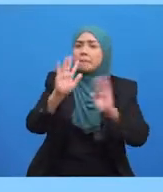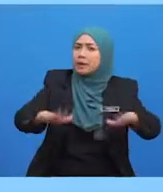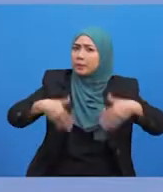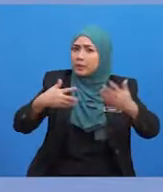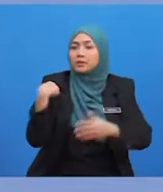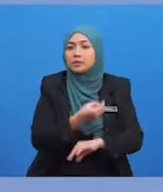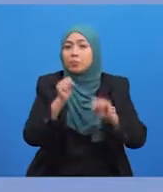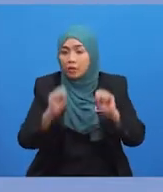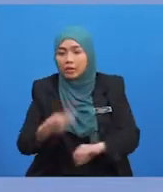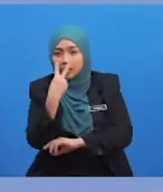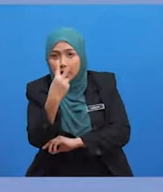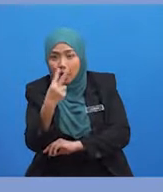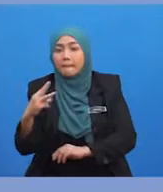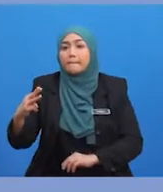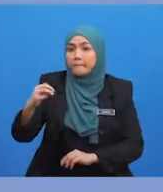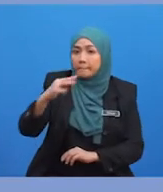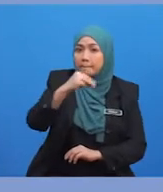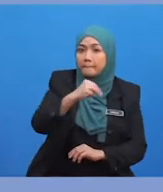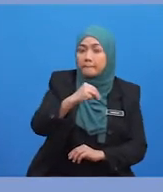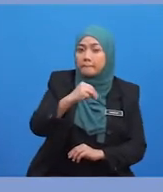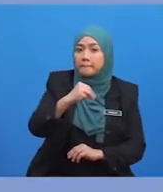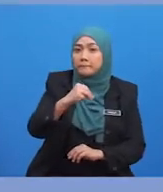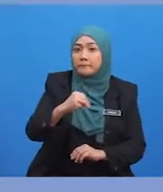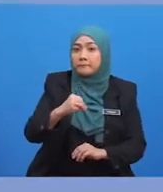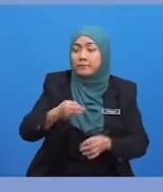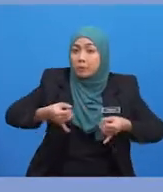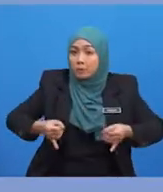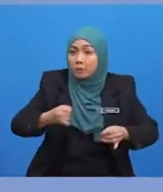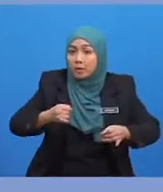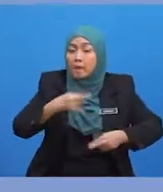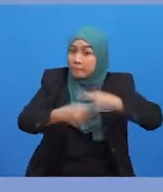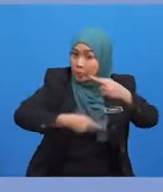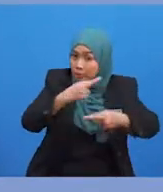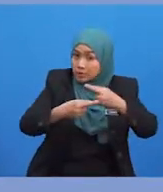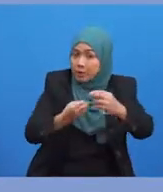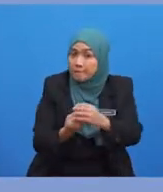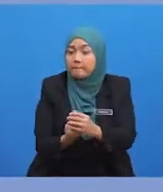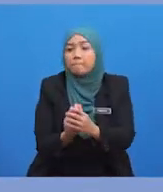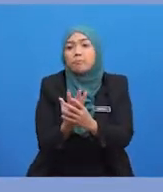melihat mikroorganisma menjalani proses hidup bertumbuh.